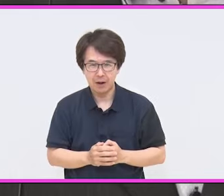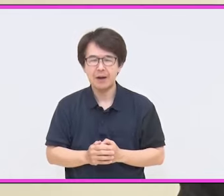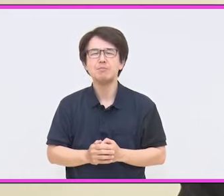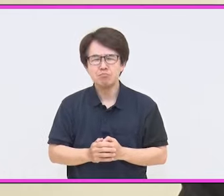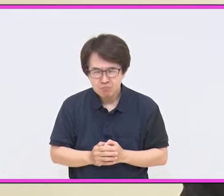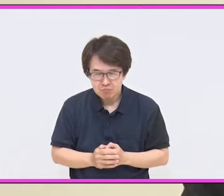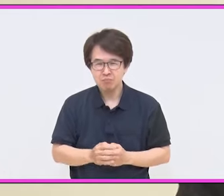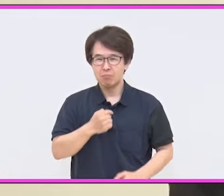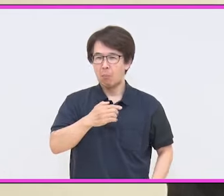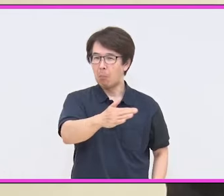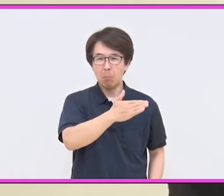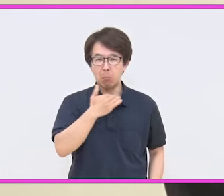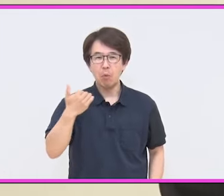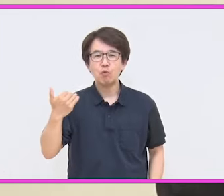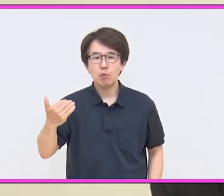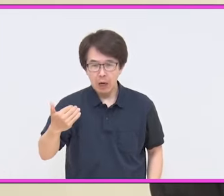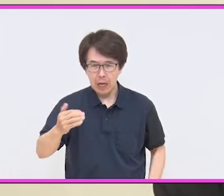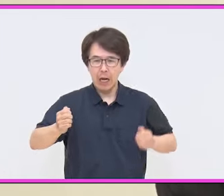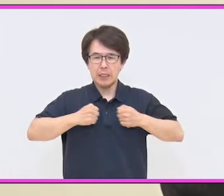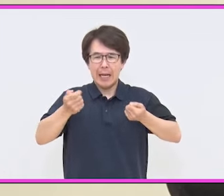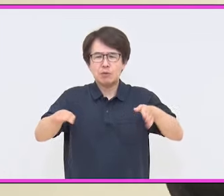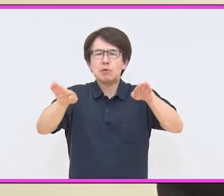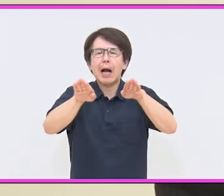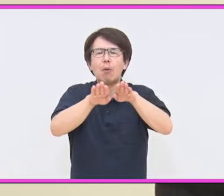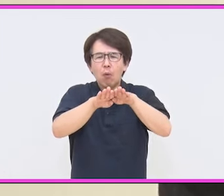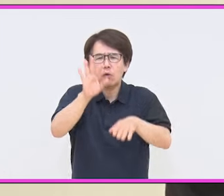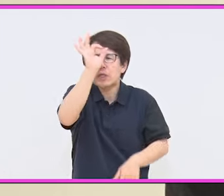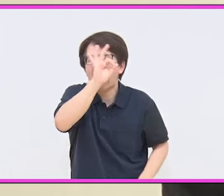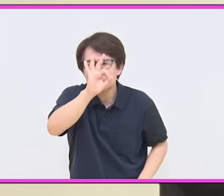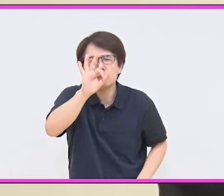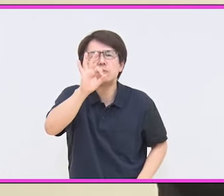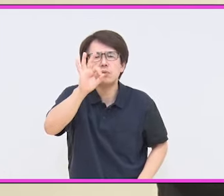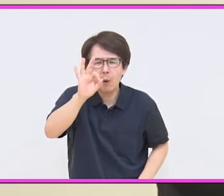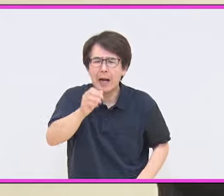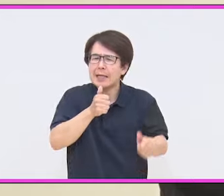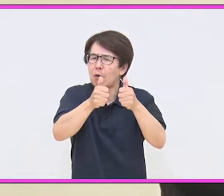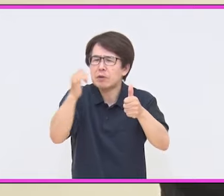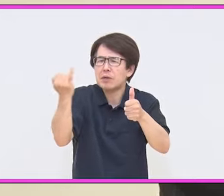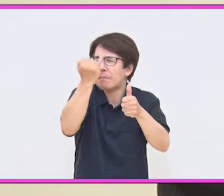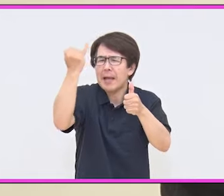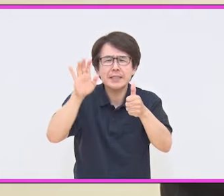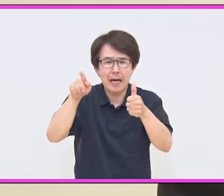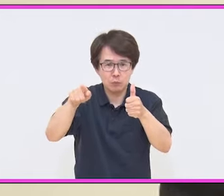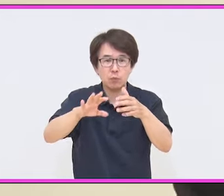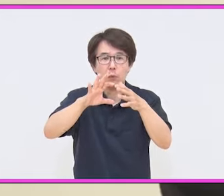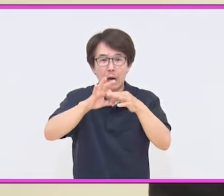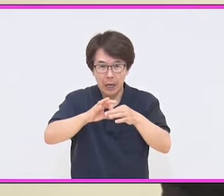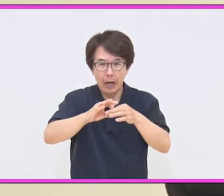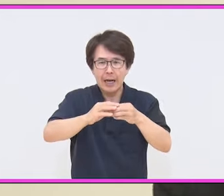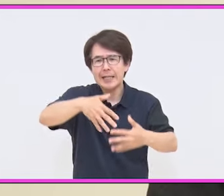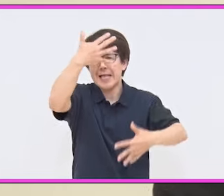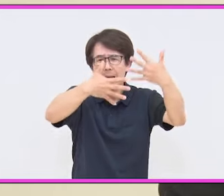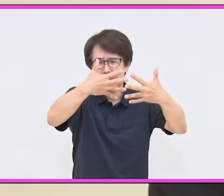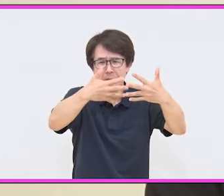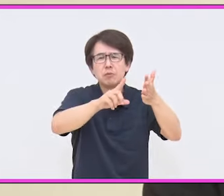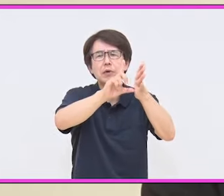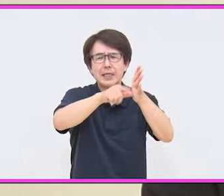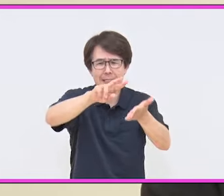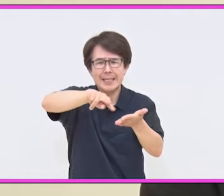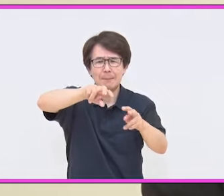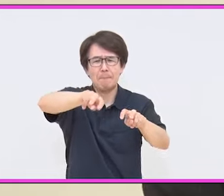らが、まあ、体育館探すのがまずやっぱり競技のイメージから結構テレビとかで転倒シーンばっかり使われるん